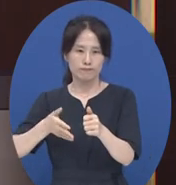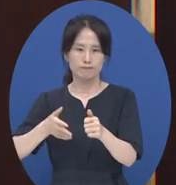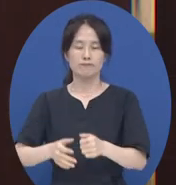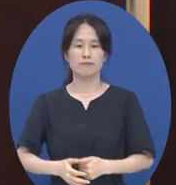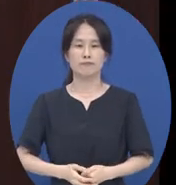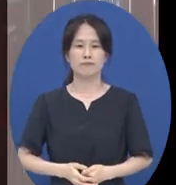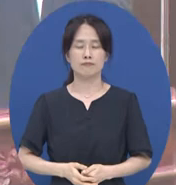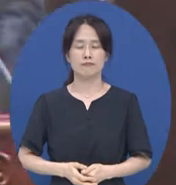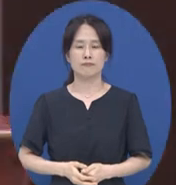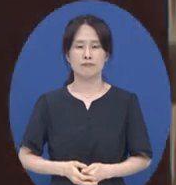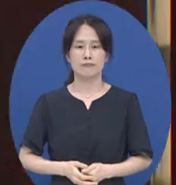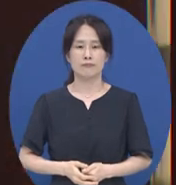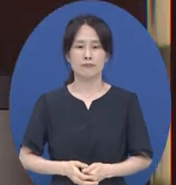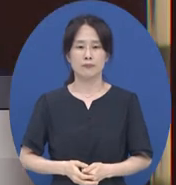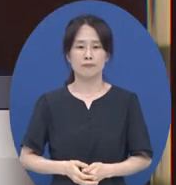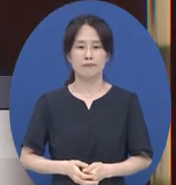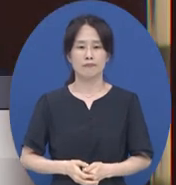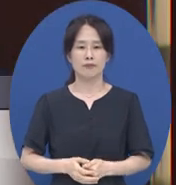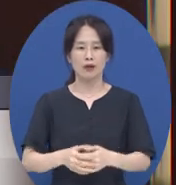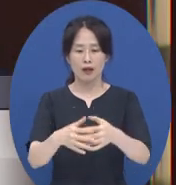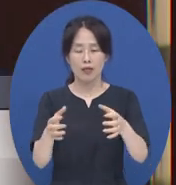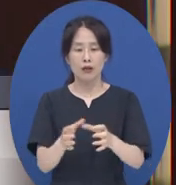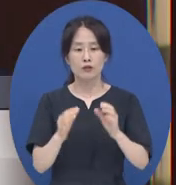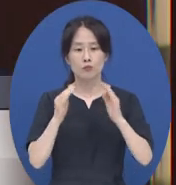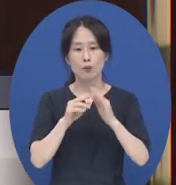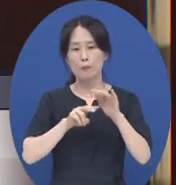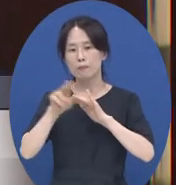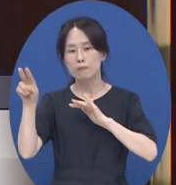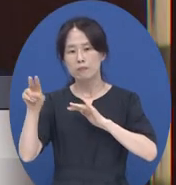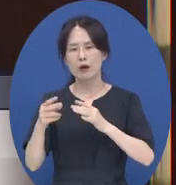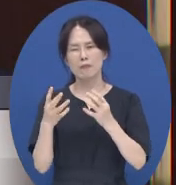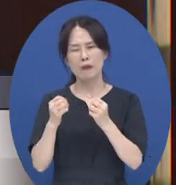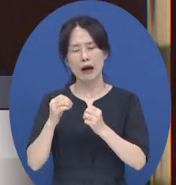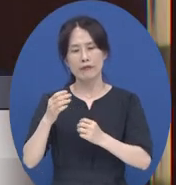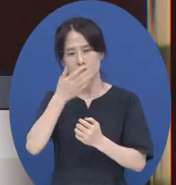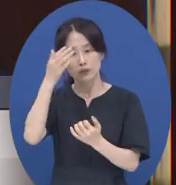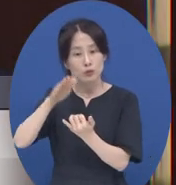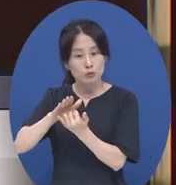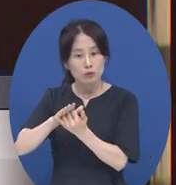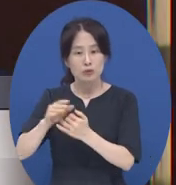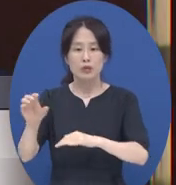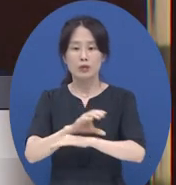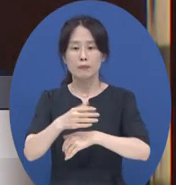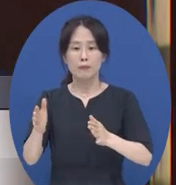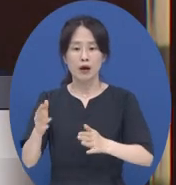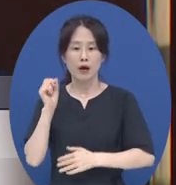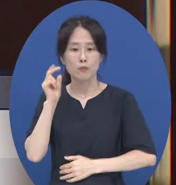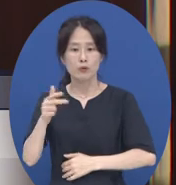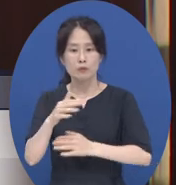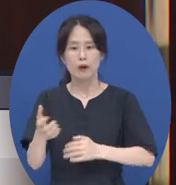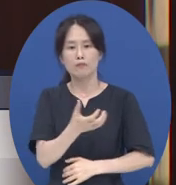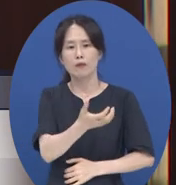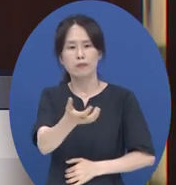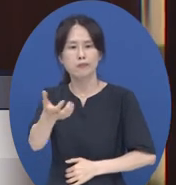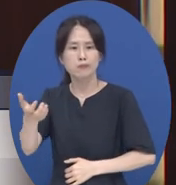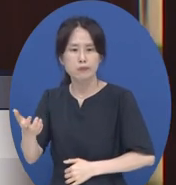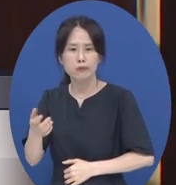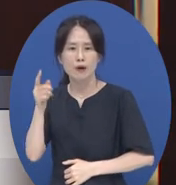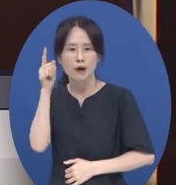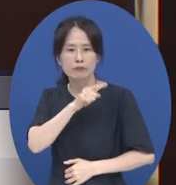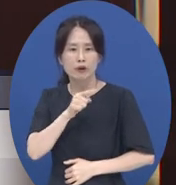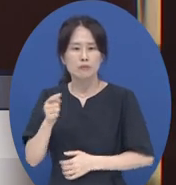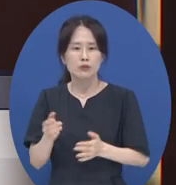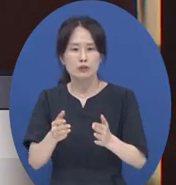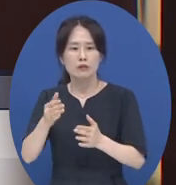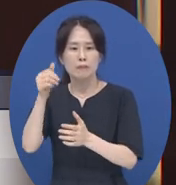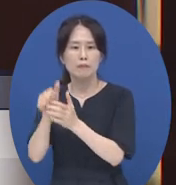강력히 요청드리며, 그룹홈을 나간 다수의 아이들이 PC방이나 모텔방을 전전하다가